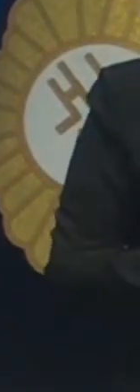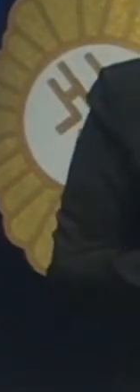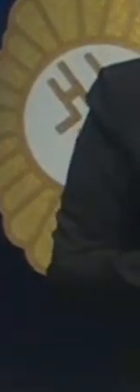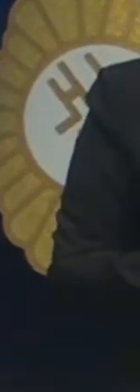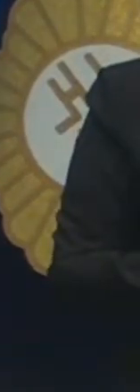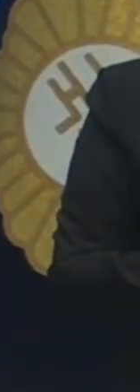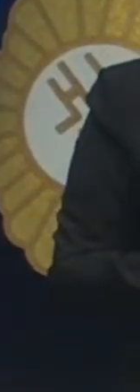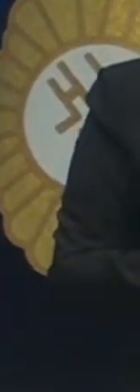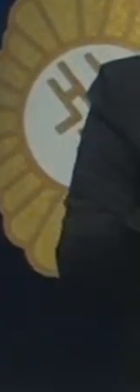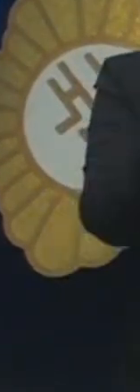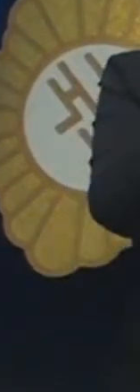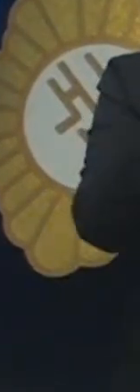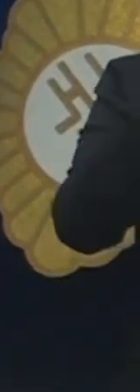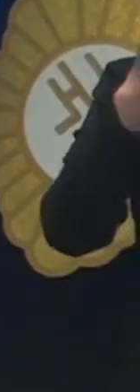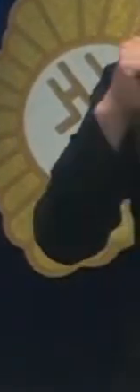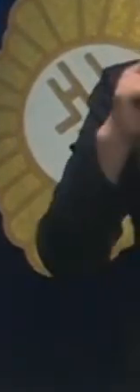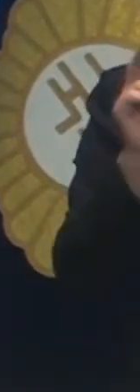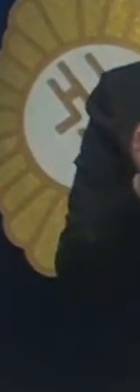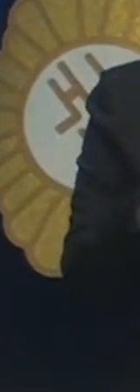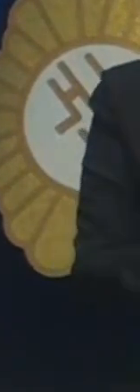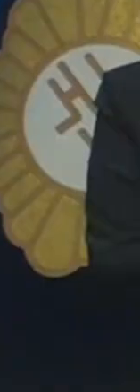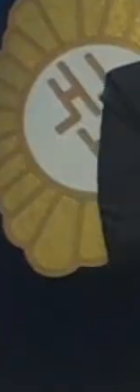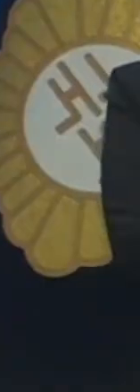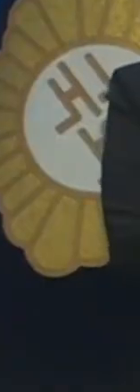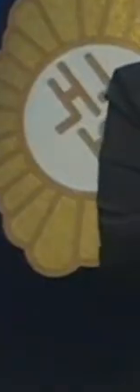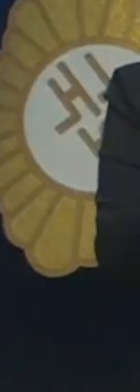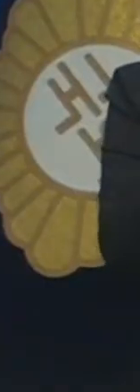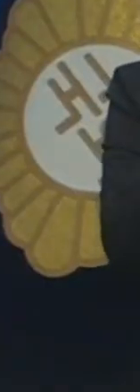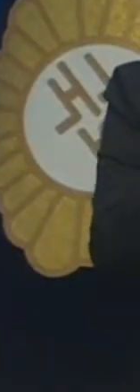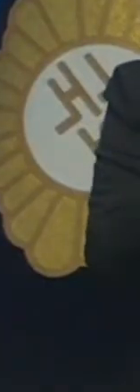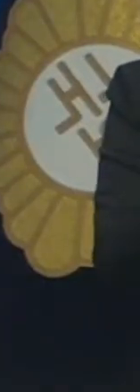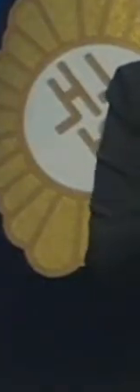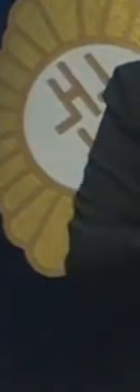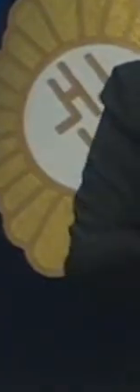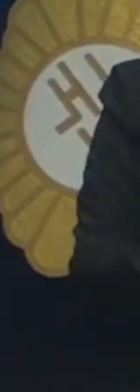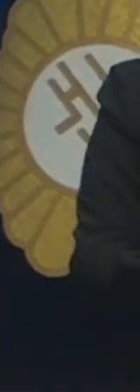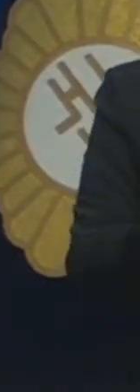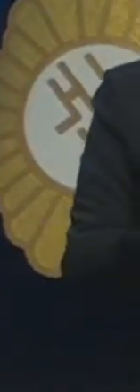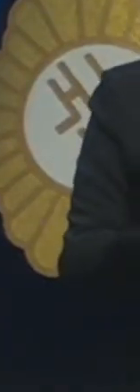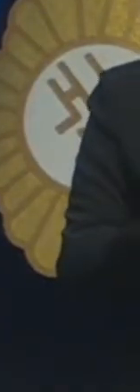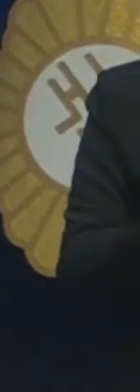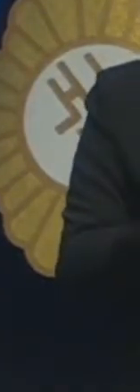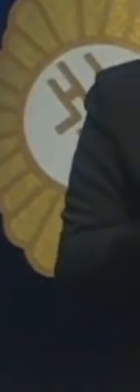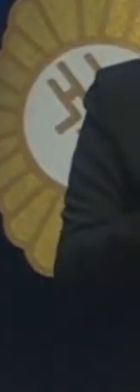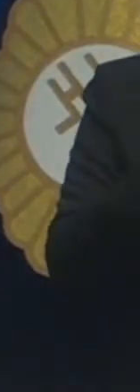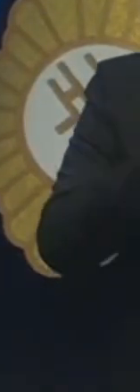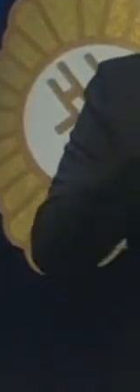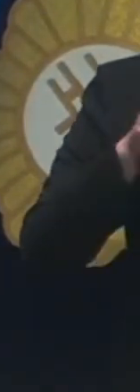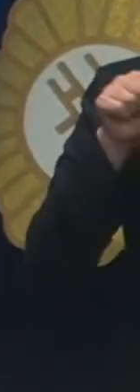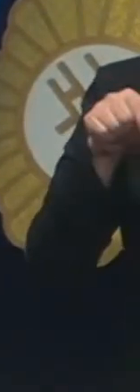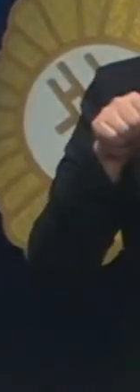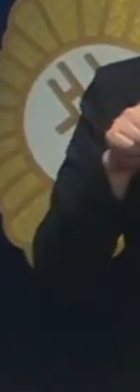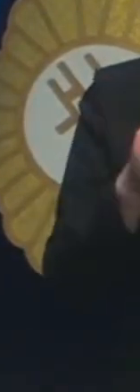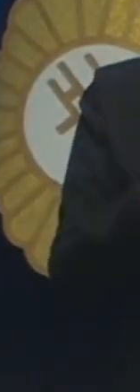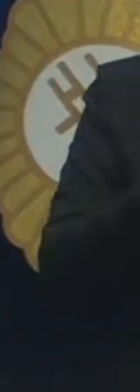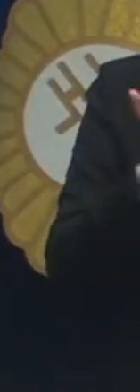지적해왔습니다. MBK와 홈플러스 사태의 본질은 온갖 불법과 편법을 동원한